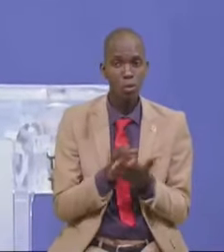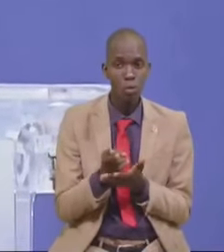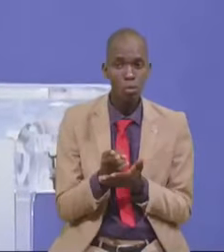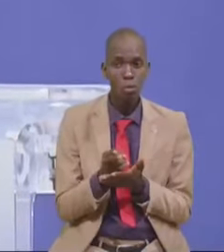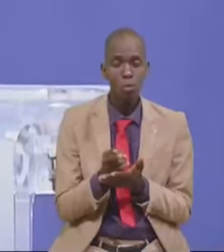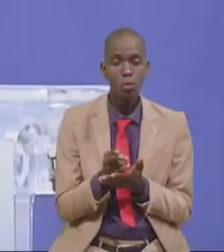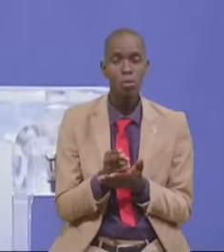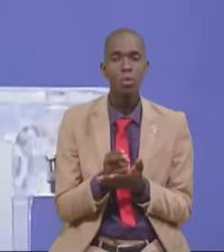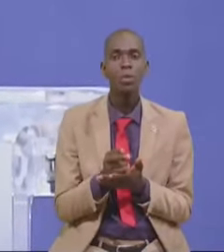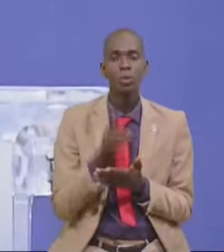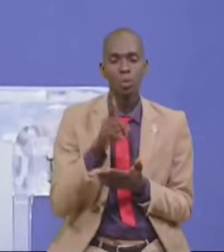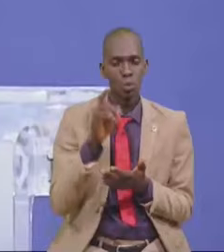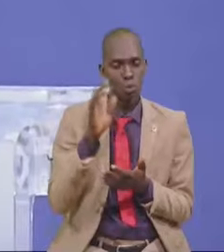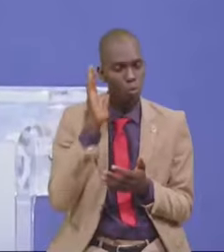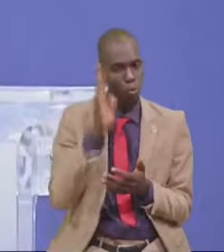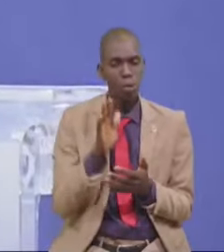Je veux recevoir la vérité.